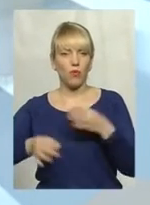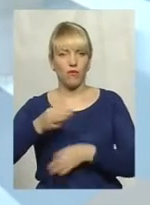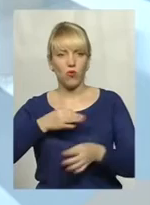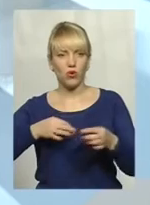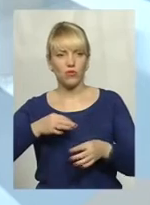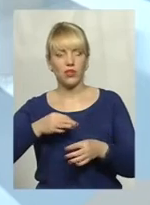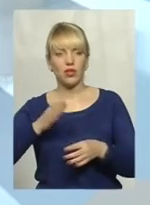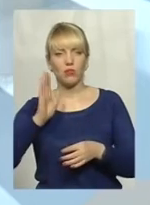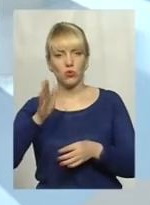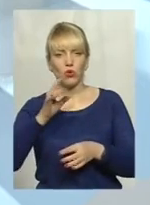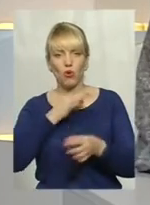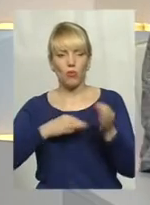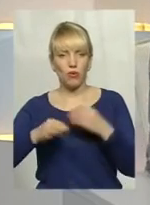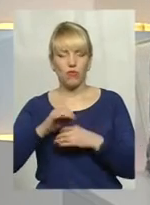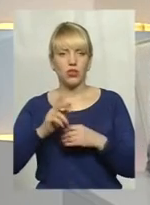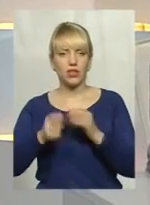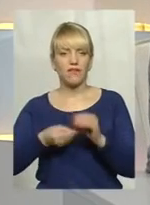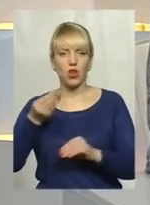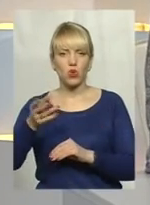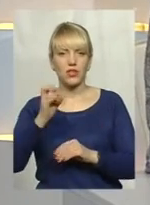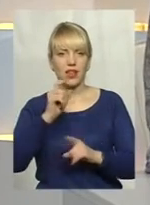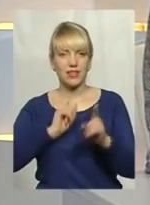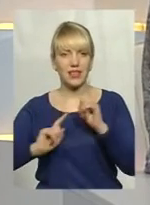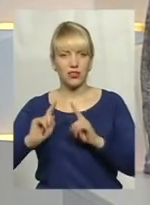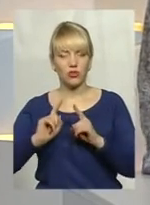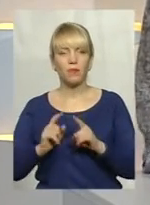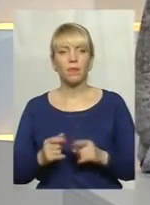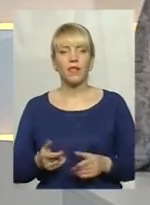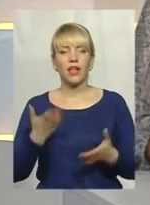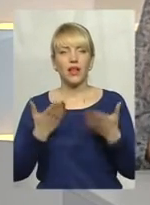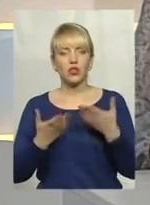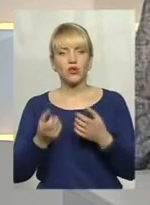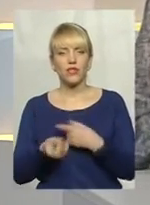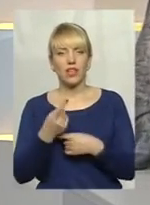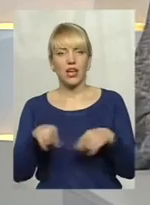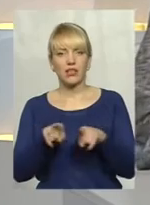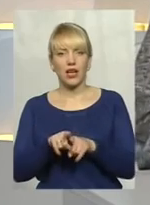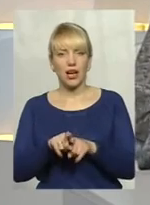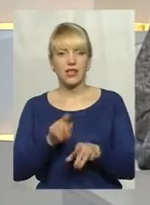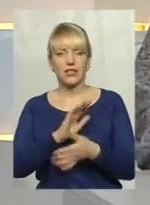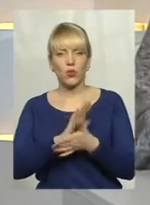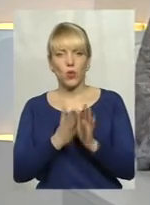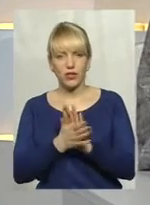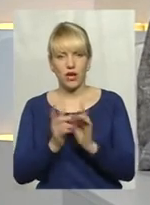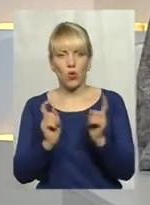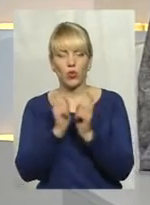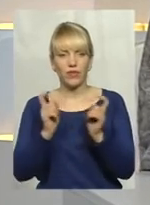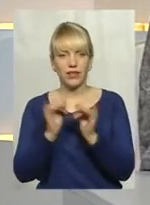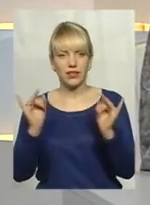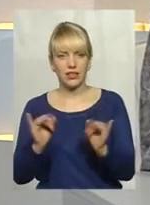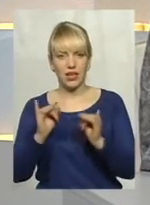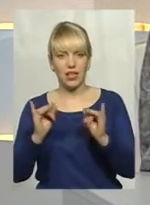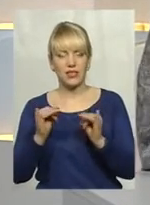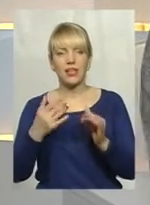виносити на сесію. Скажіть, будь ласка, якщо виникає така ситуація, конфлікт інтересів, ну, не виключення,